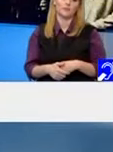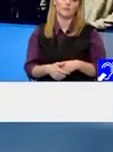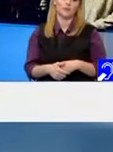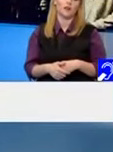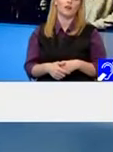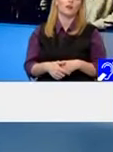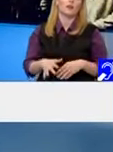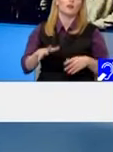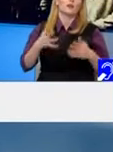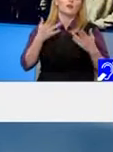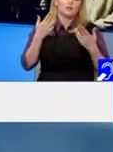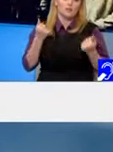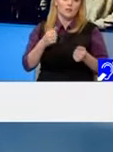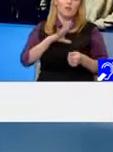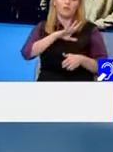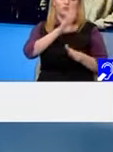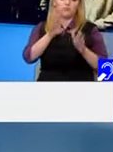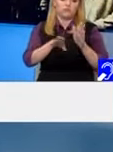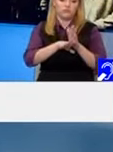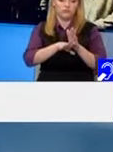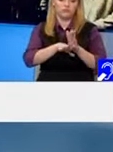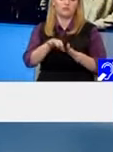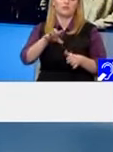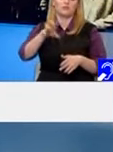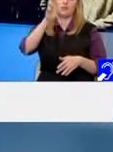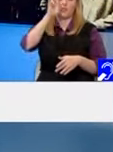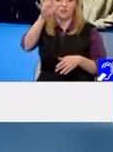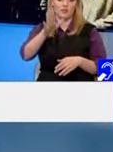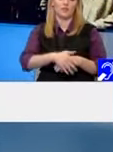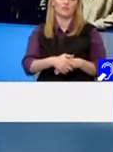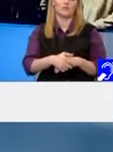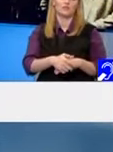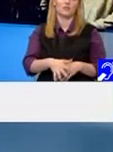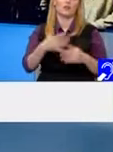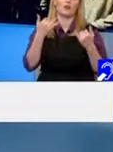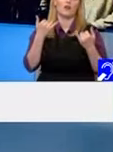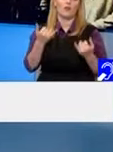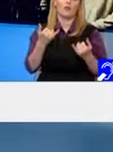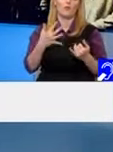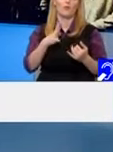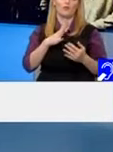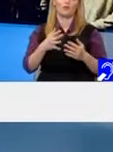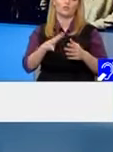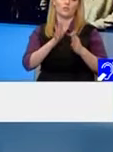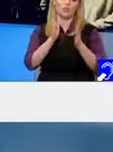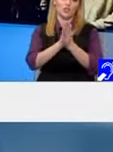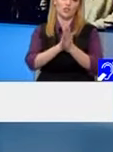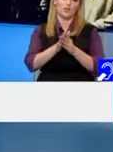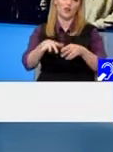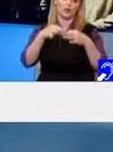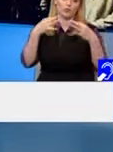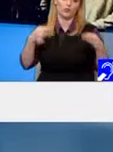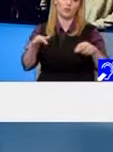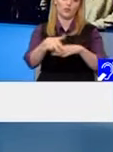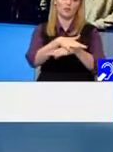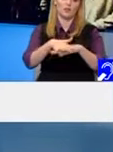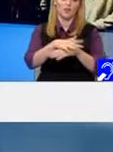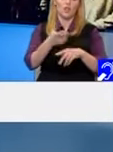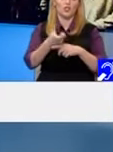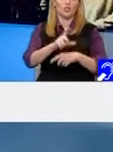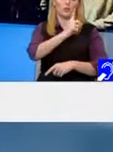Scăpată de sub jugul țarist, tot mai multe bresle din Basarabia reușesc să capete voci comune și să ceară autonomia regiunii. Printre cele